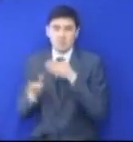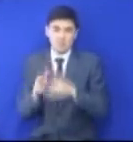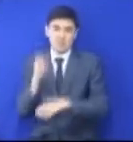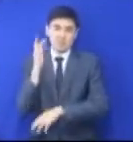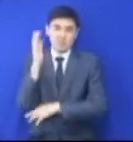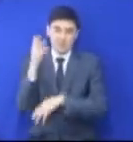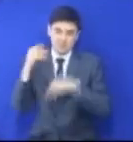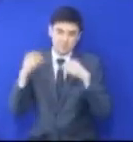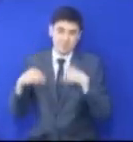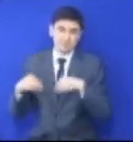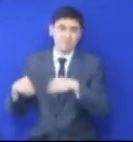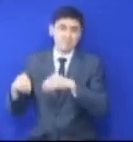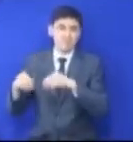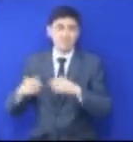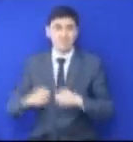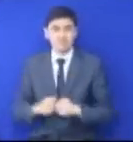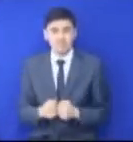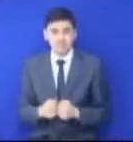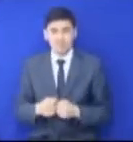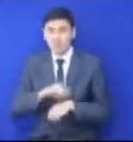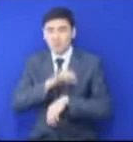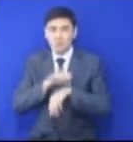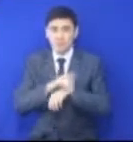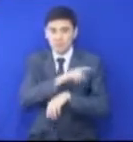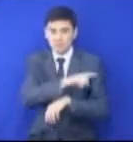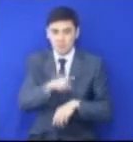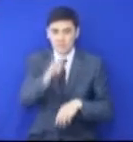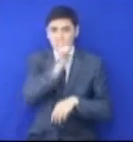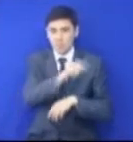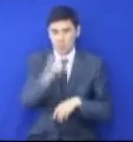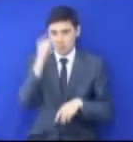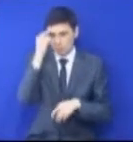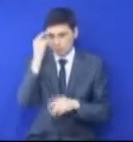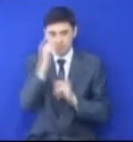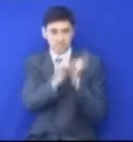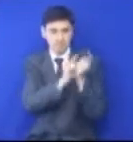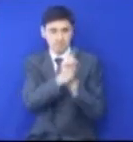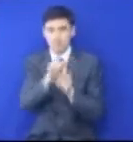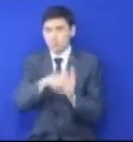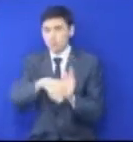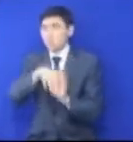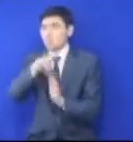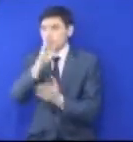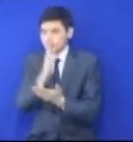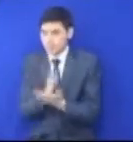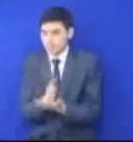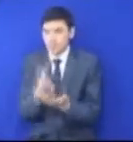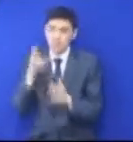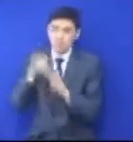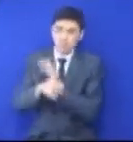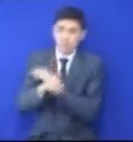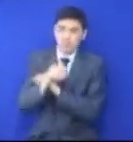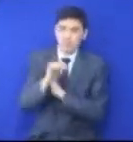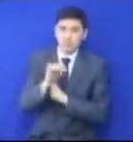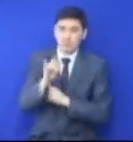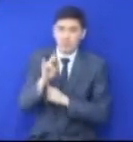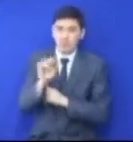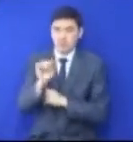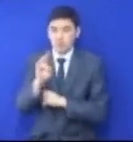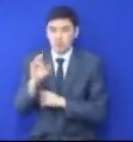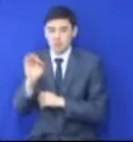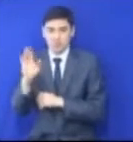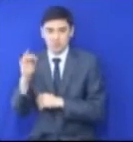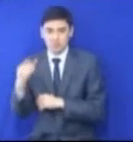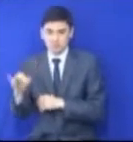которые свидетельствуют о модернизации общественного сознания. Отрадно, что наше финансовое предприятие, крупнейшее финансовое